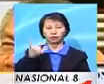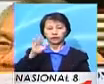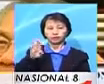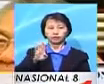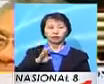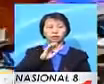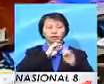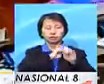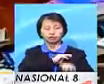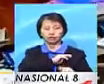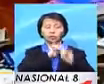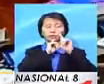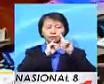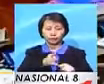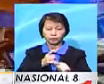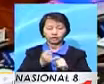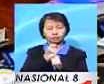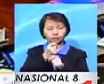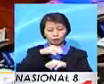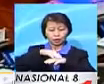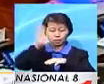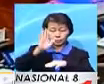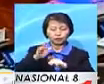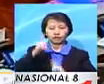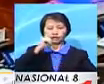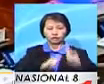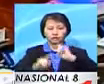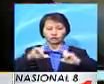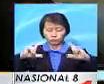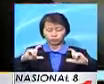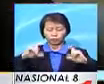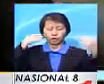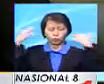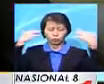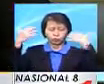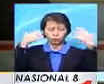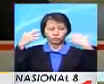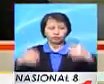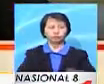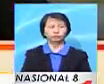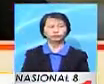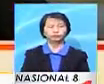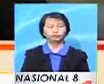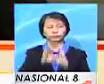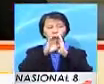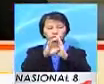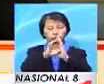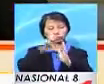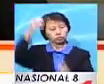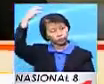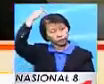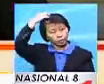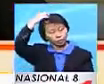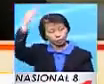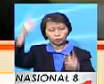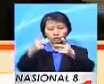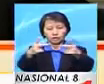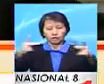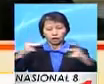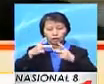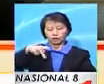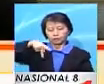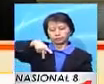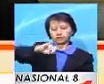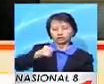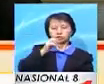jawapan Menteri melebihi masa yang ditetapkan, isyarat jam akan berbunyi. Contoh dalam Selangor sendiri, kawasan PJ